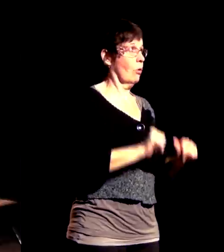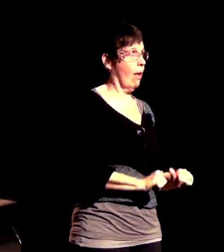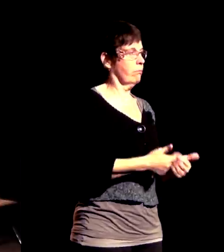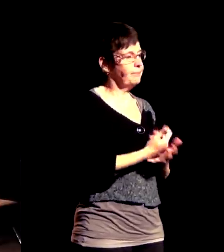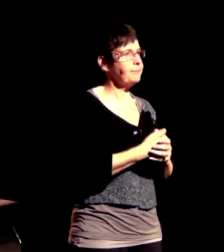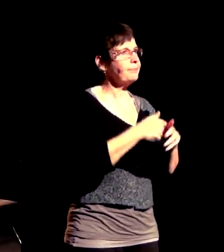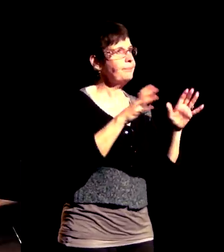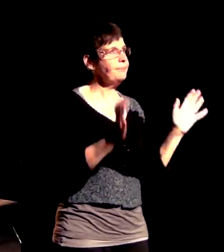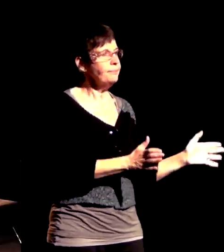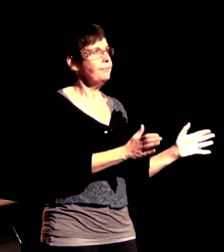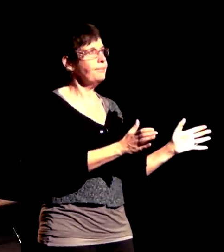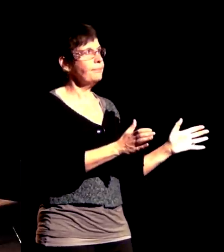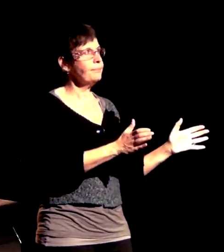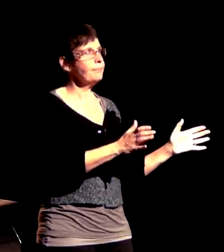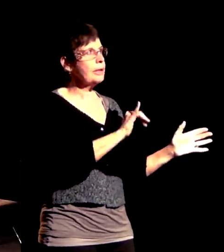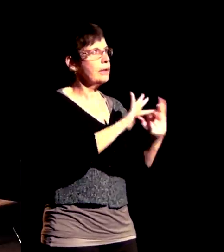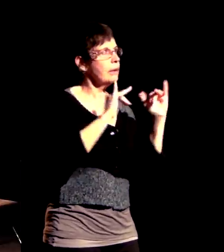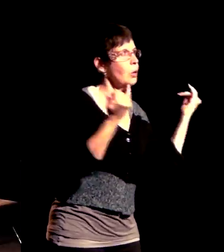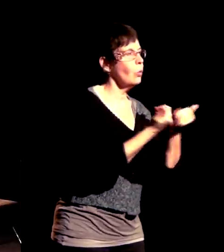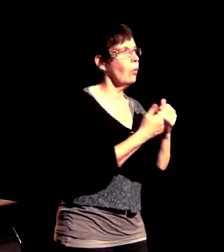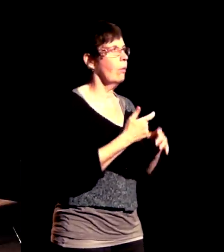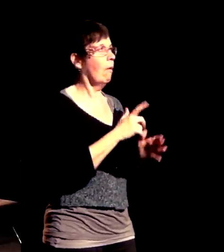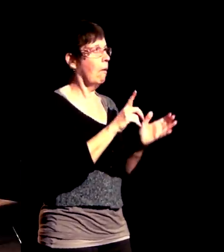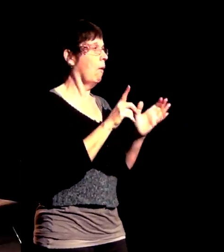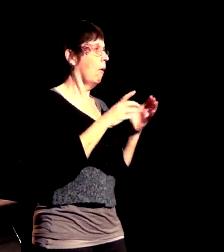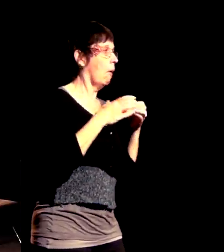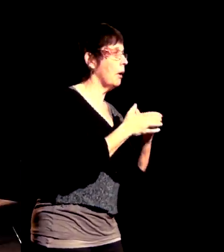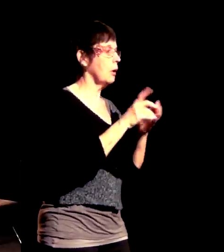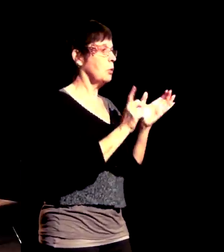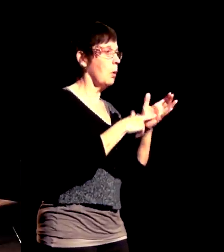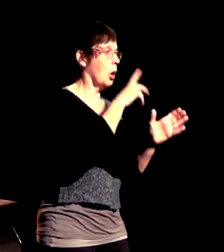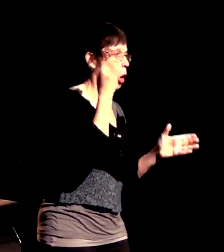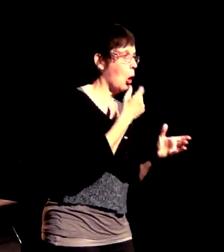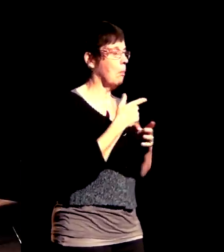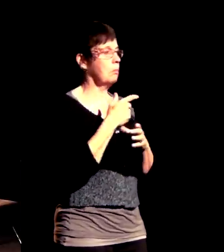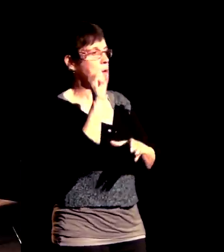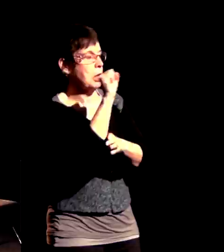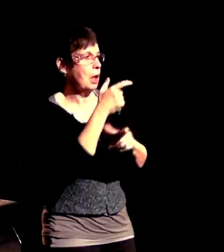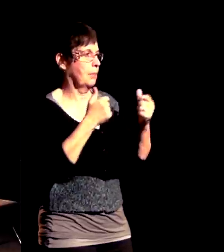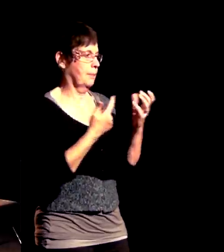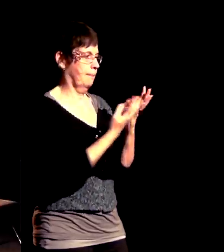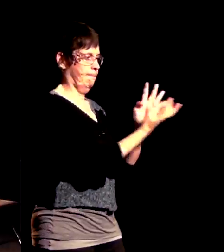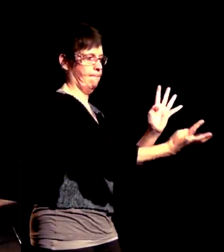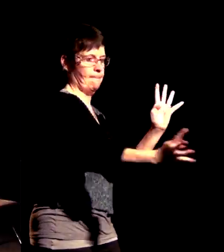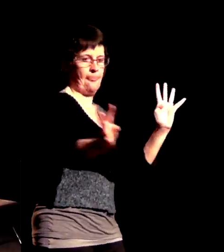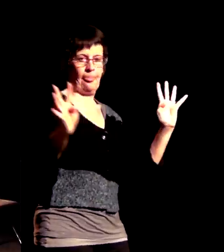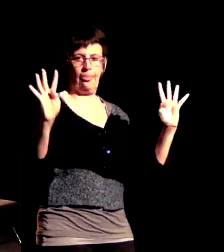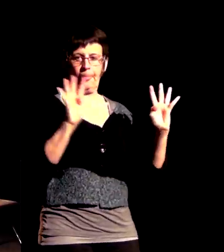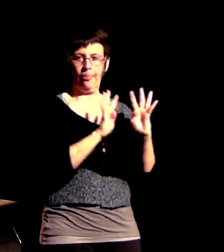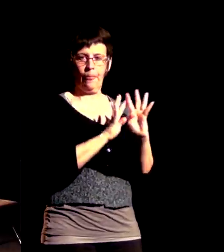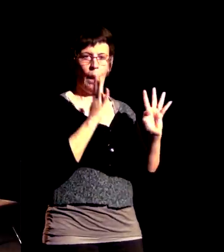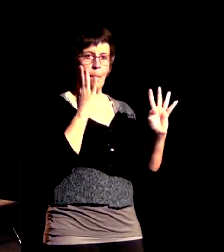de l'homme, syndicats, partis, toutes sortes de trucs. Il n'y avait que des blancs autour de la salle. Que des